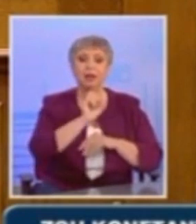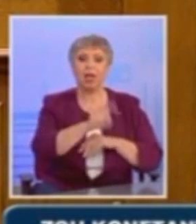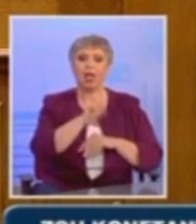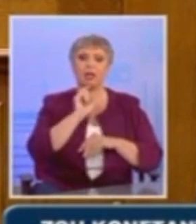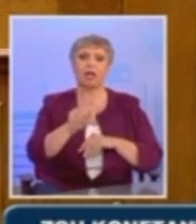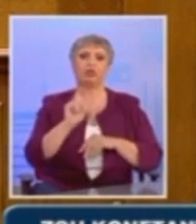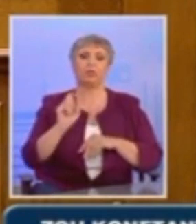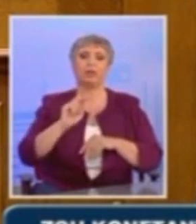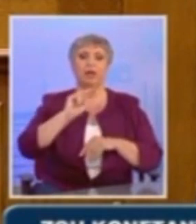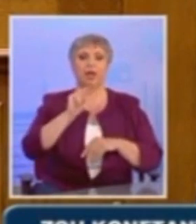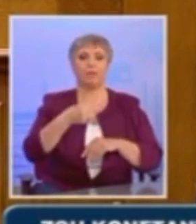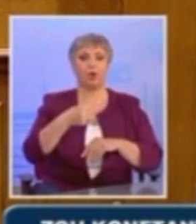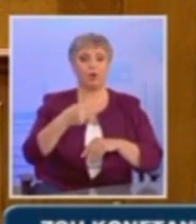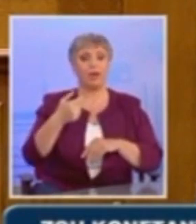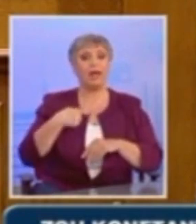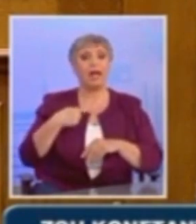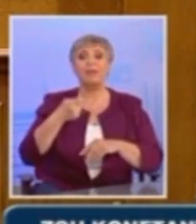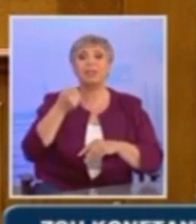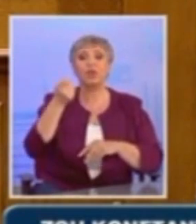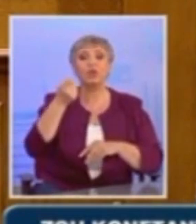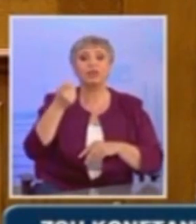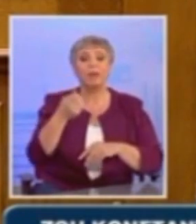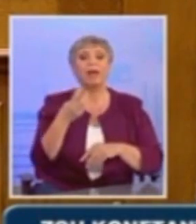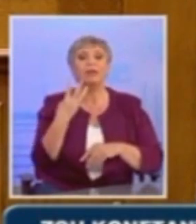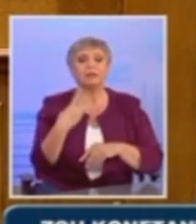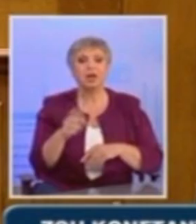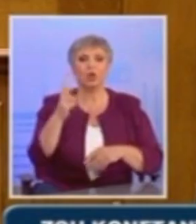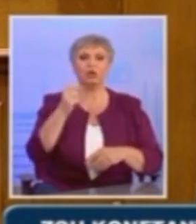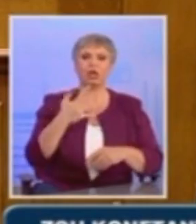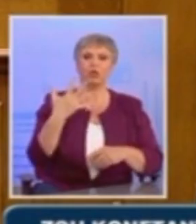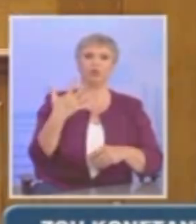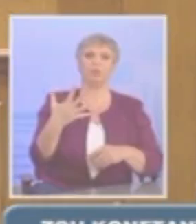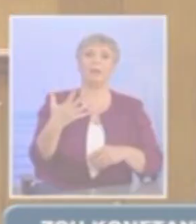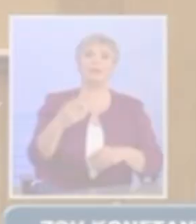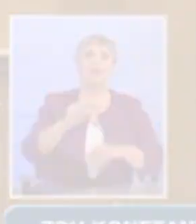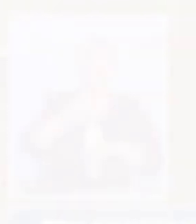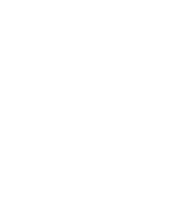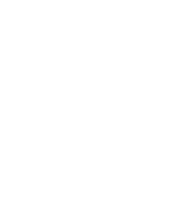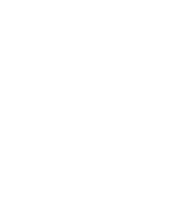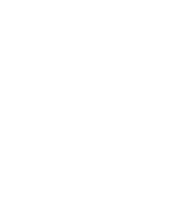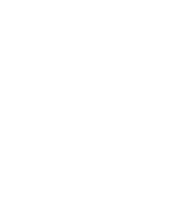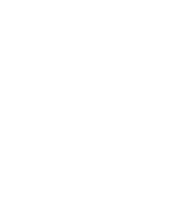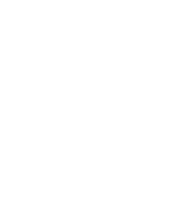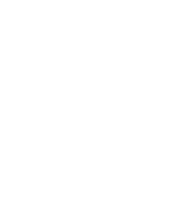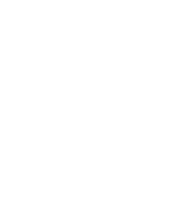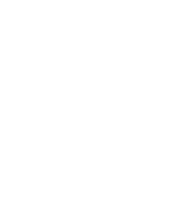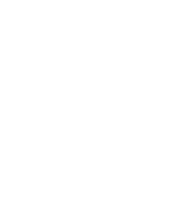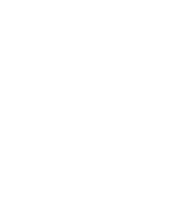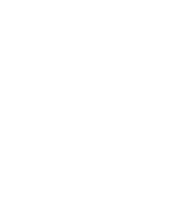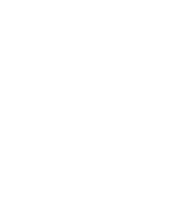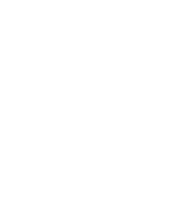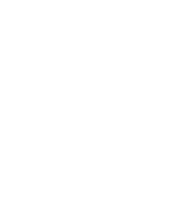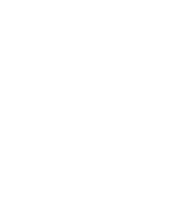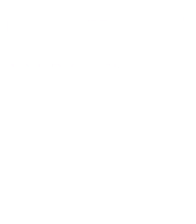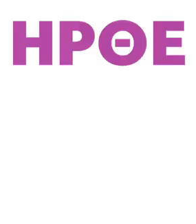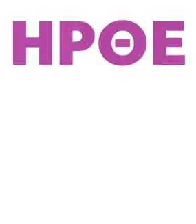δημόσιο χρέος φέρεται να ανέρχεται στα 325 δισεκατομμύρια ευρώ. Θέλεις τη ζωή στη